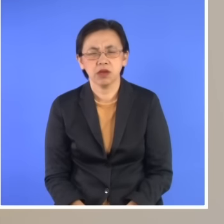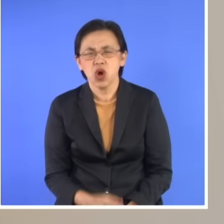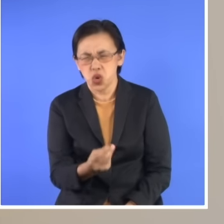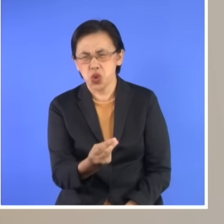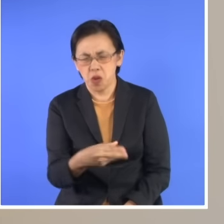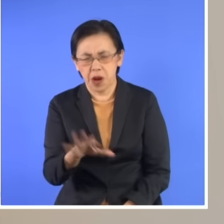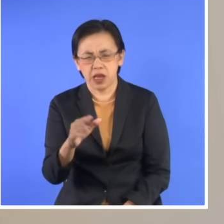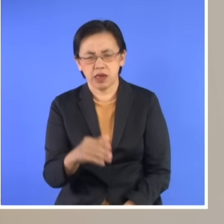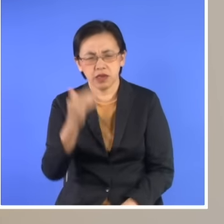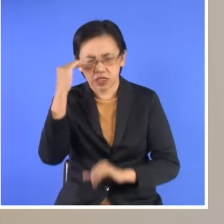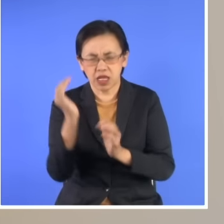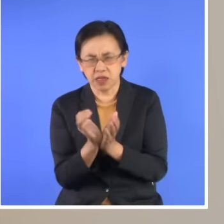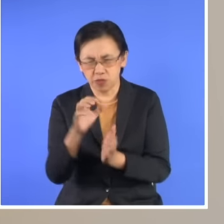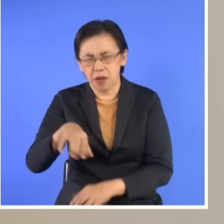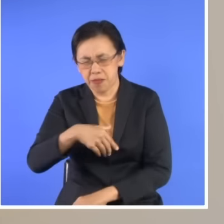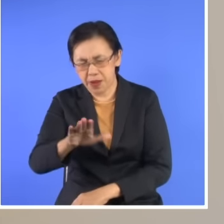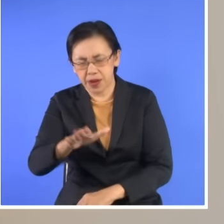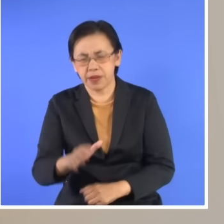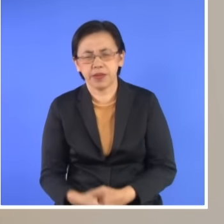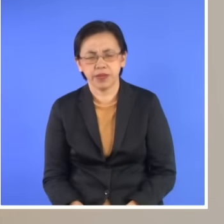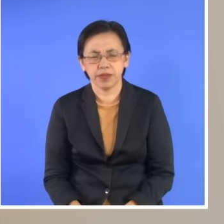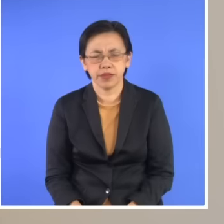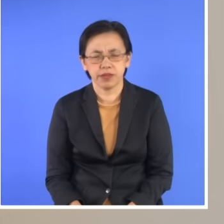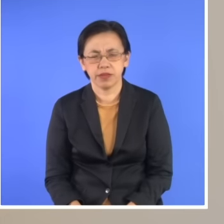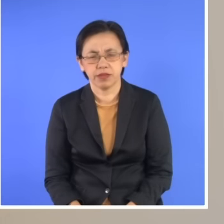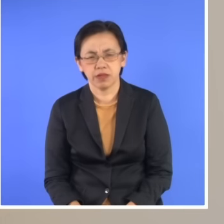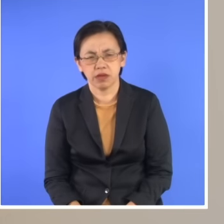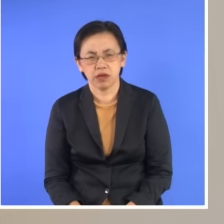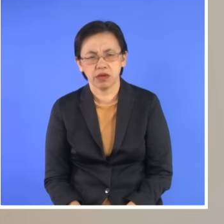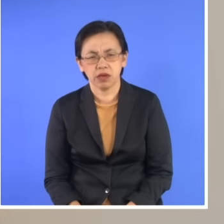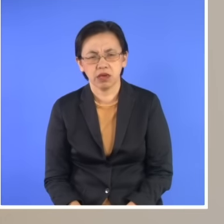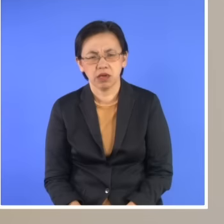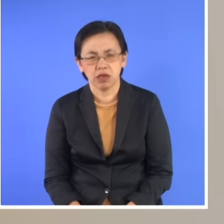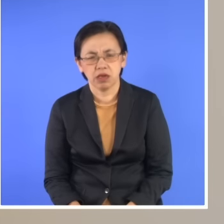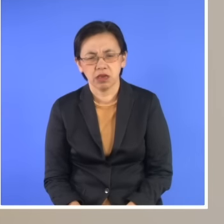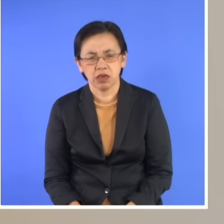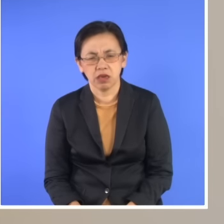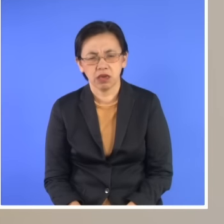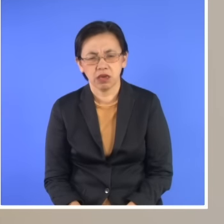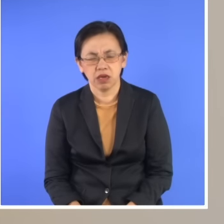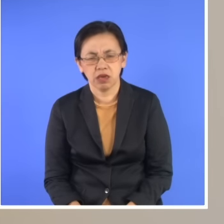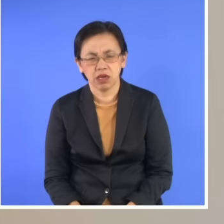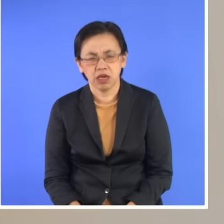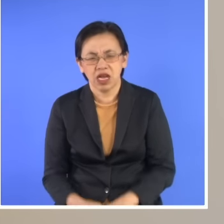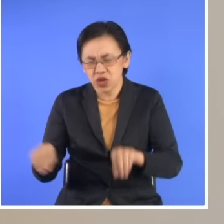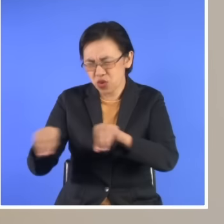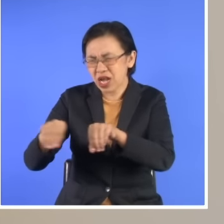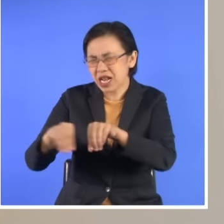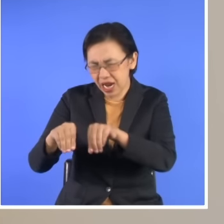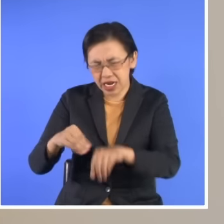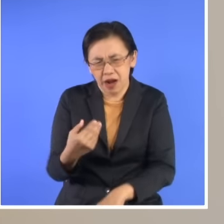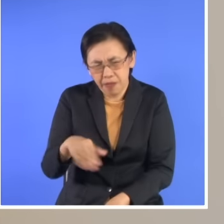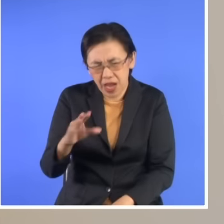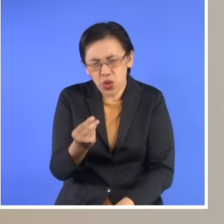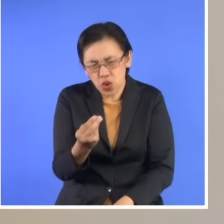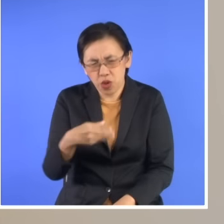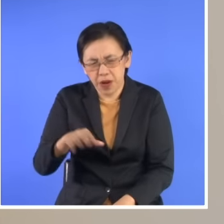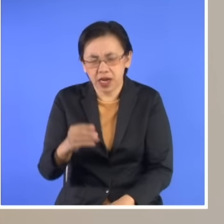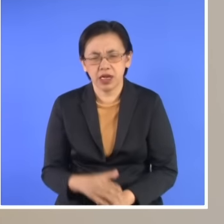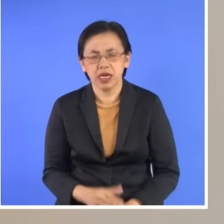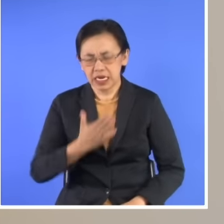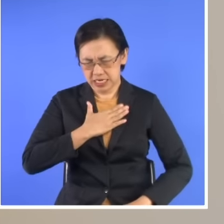เลยลูกไปเขไม่เขไม่ลูกไปแนี่ไปมาเร็วไปไปรับ